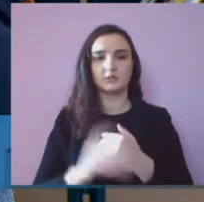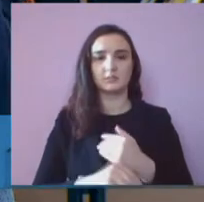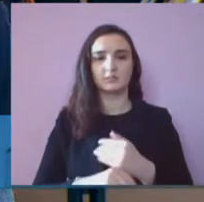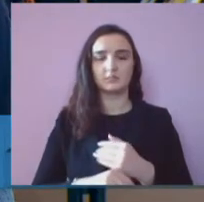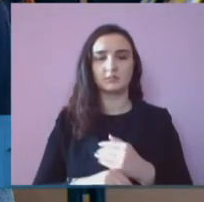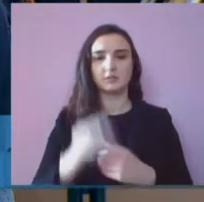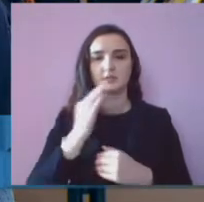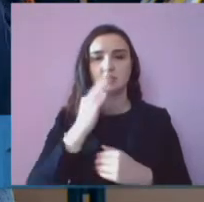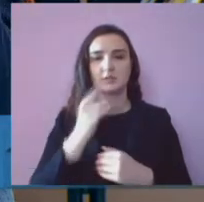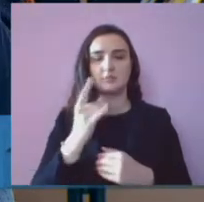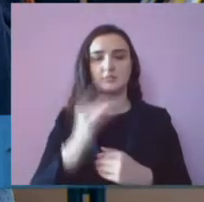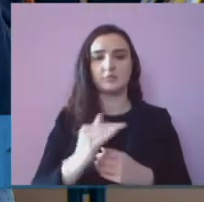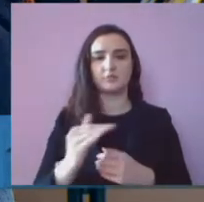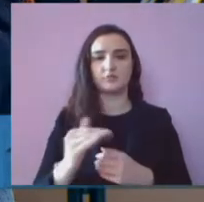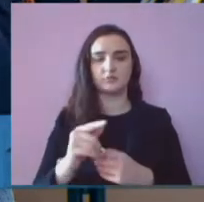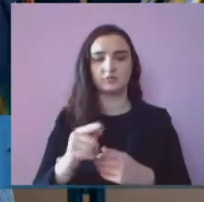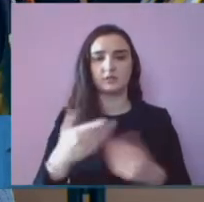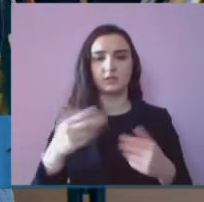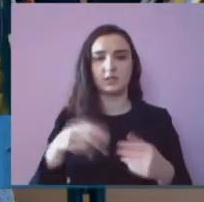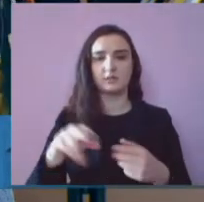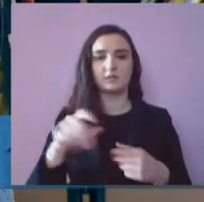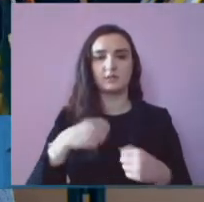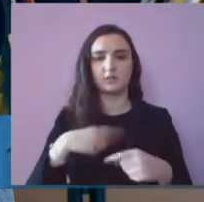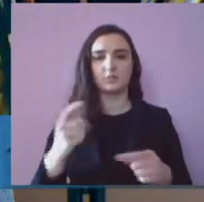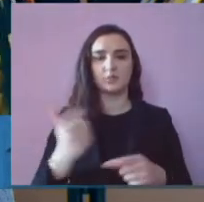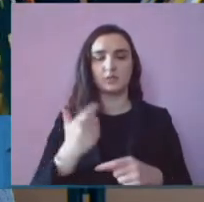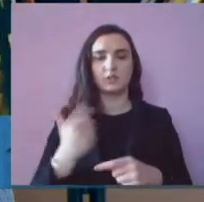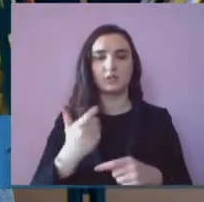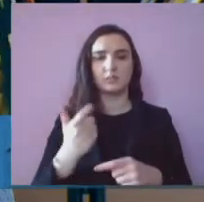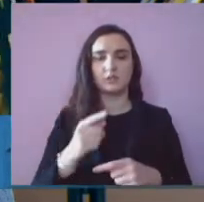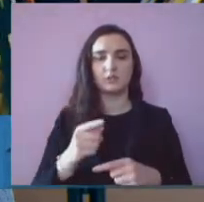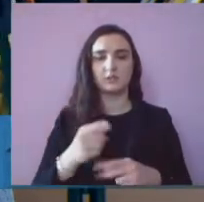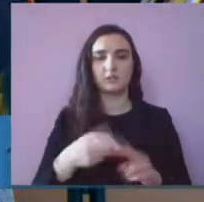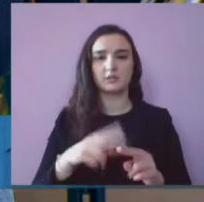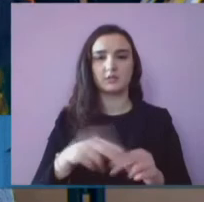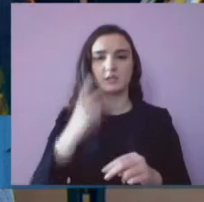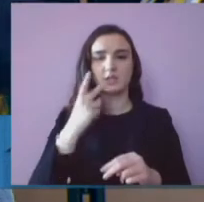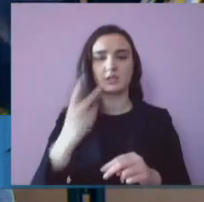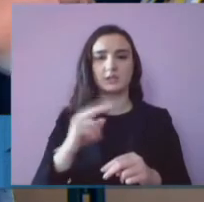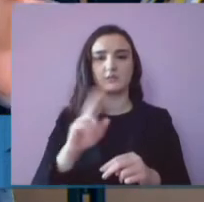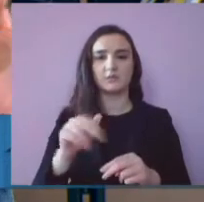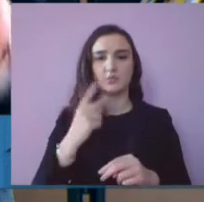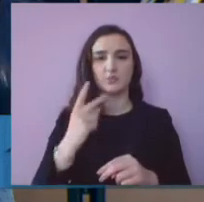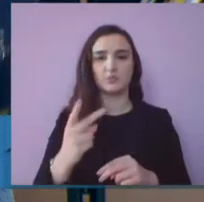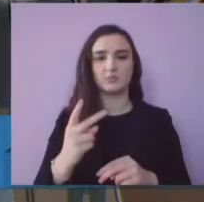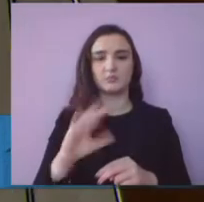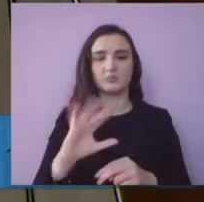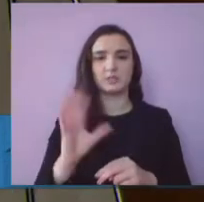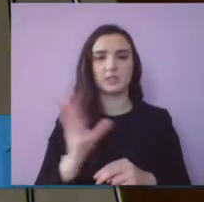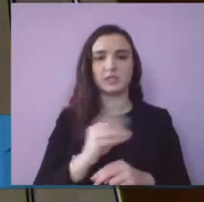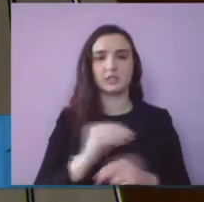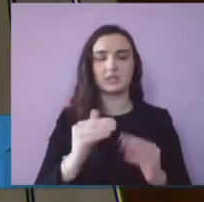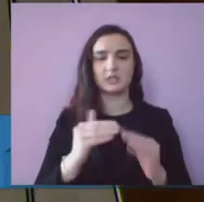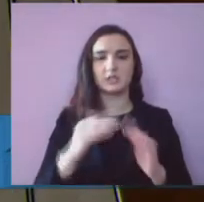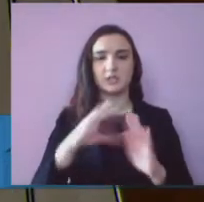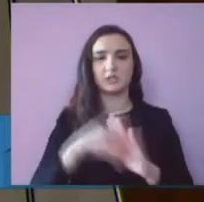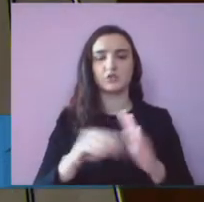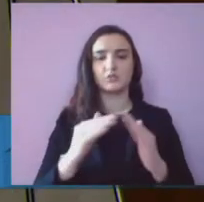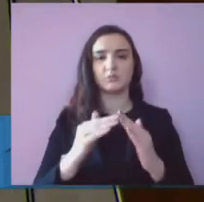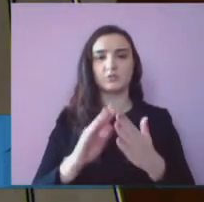ბავშვი გაივლის დამოუკიდებლად, ხედავს და უყურებს მთლიანად სახლში, ბინის